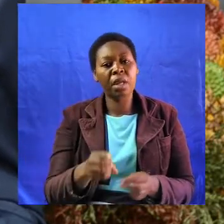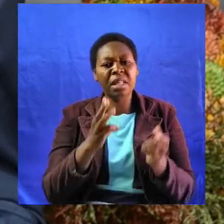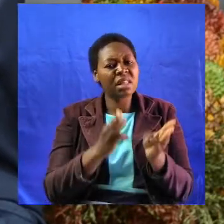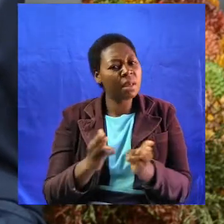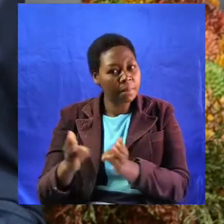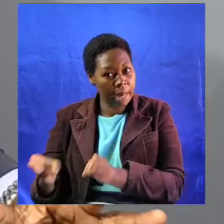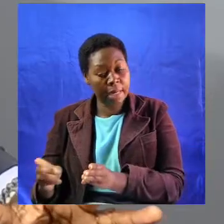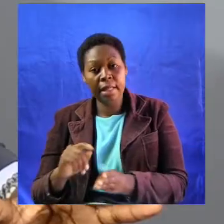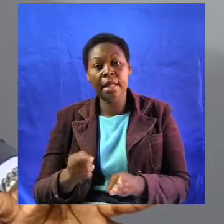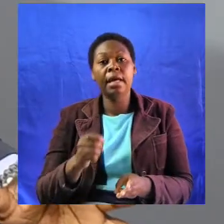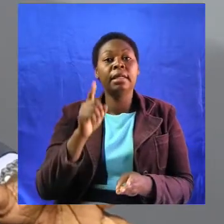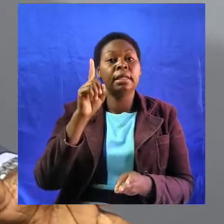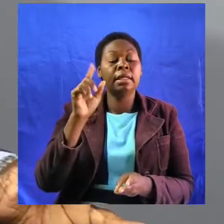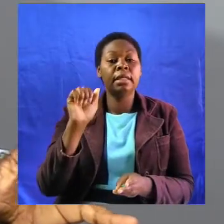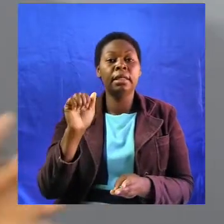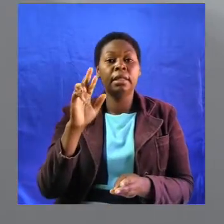na Darius aka.